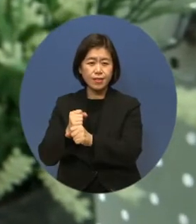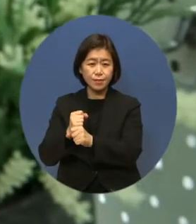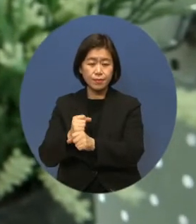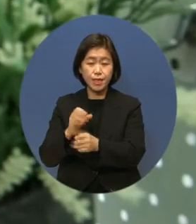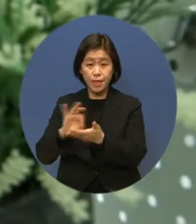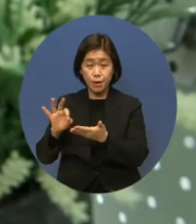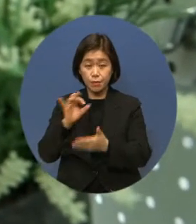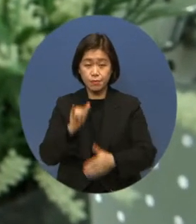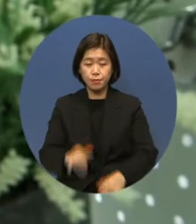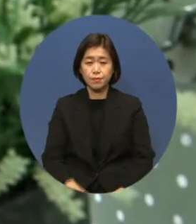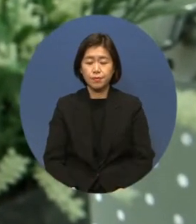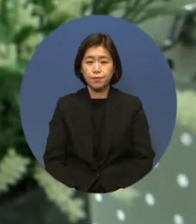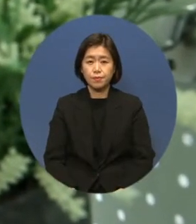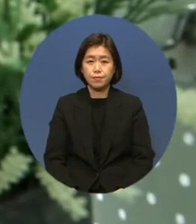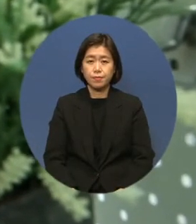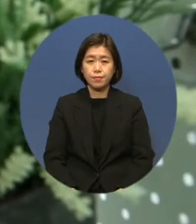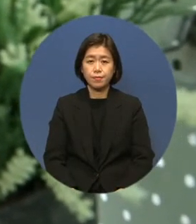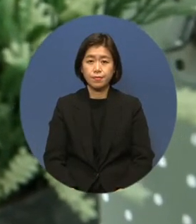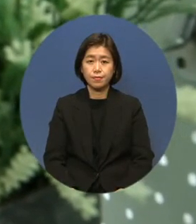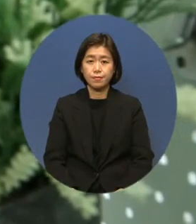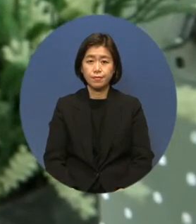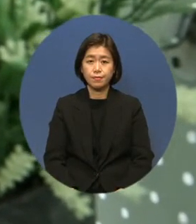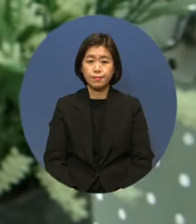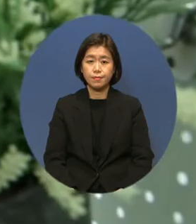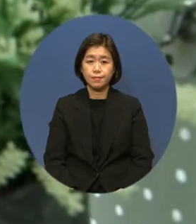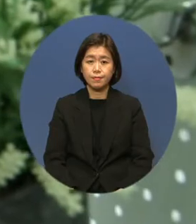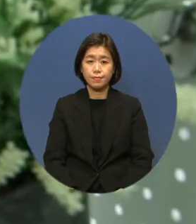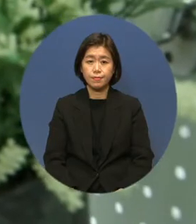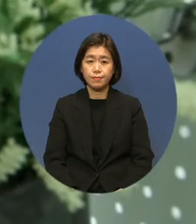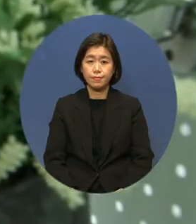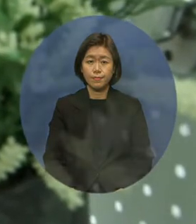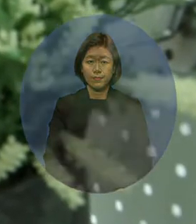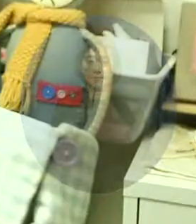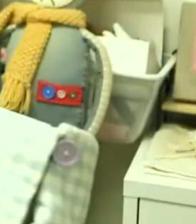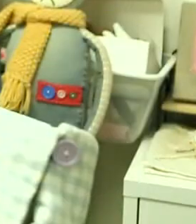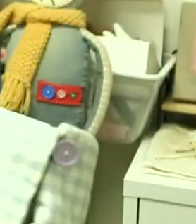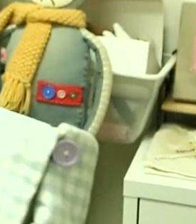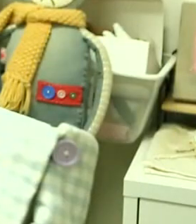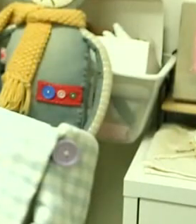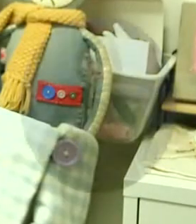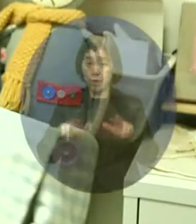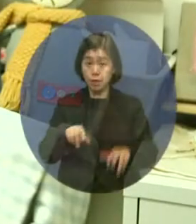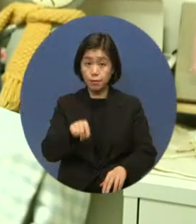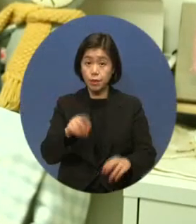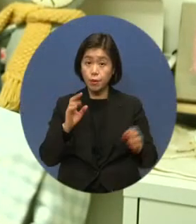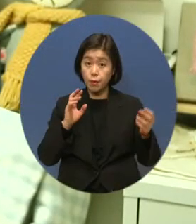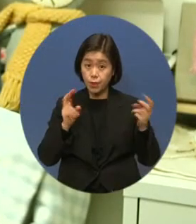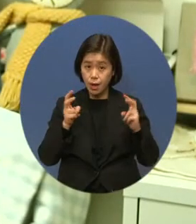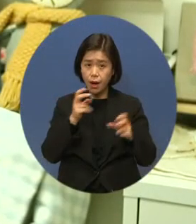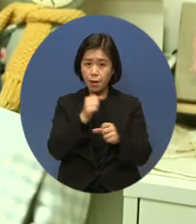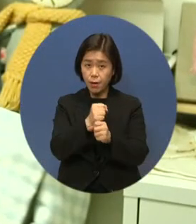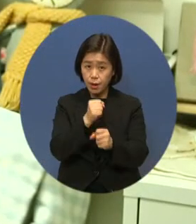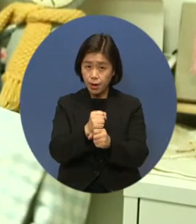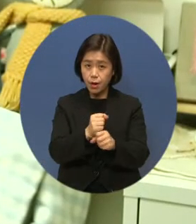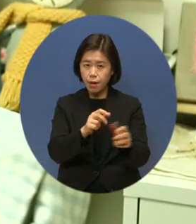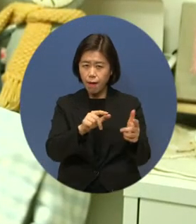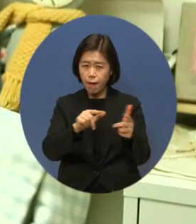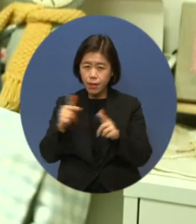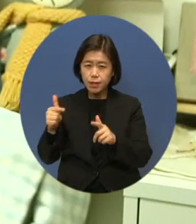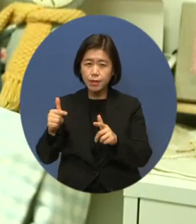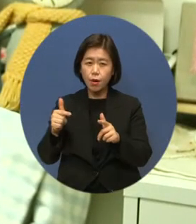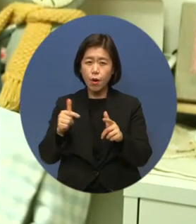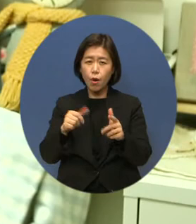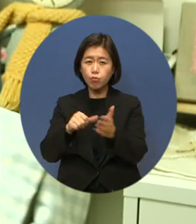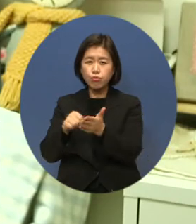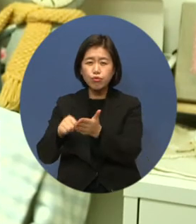붙여야 되는데 기준점이 없어요. 이제 달력 그 현재 담신포에서 제작되고 있는 점자 놀이 교구에는 어떤 것들이